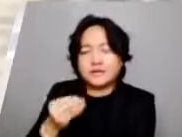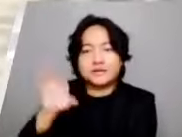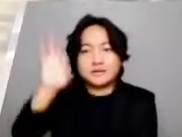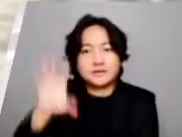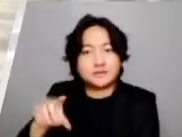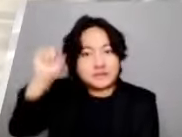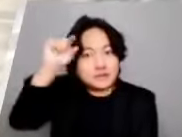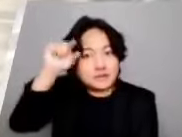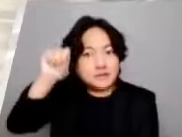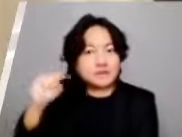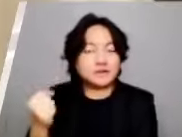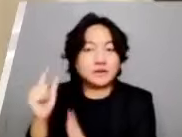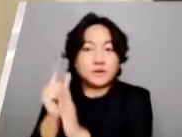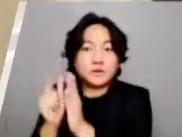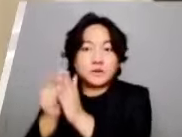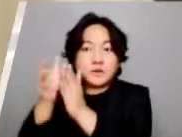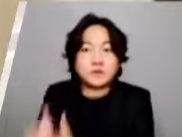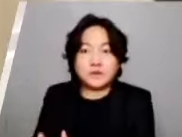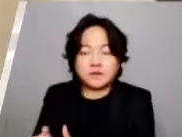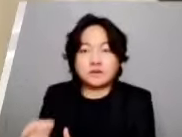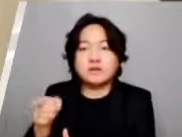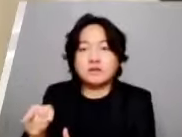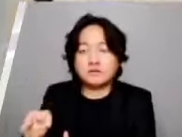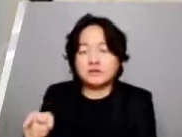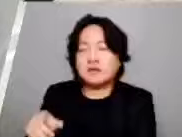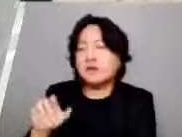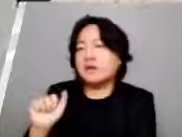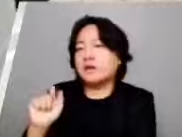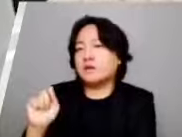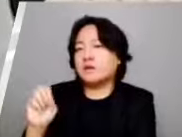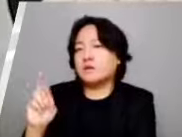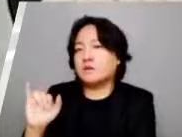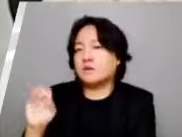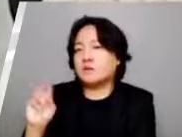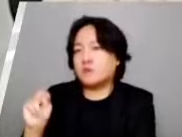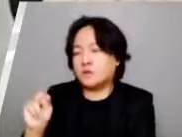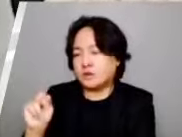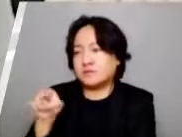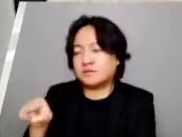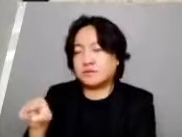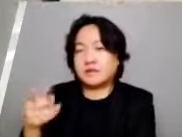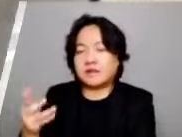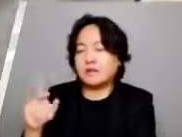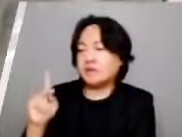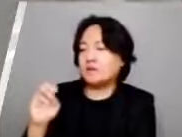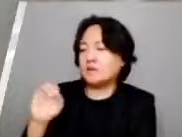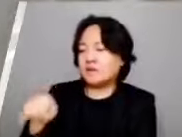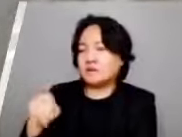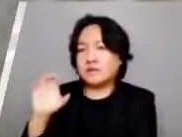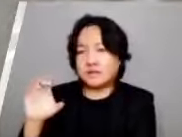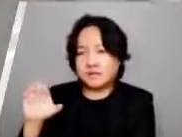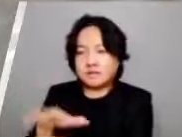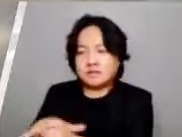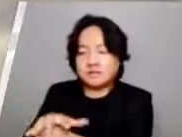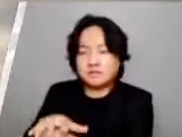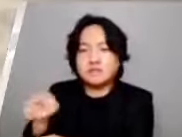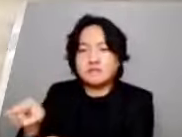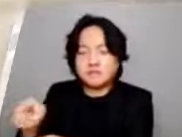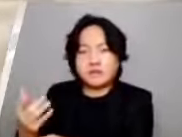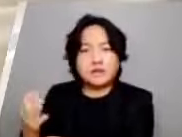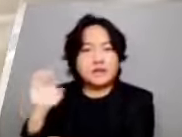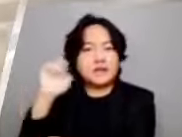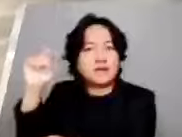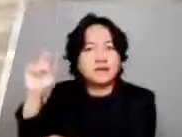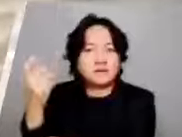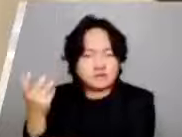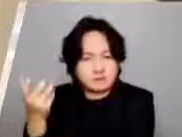Israelito Torion, Kingdom of Jesus Christ Executive Secretary Eleanor Cardona, dating NDF LCAC spokesperson Lorraine